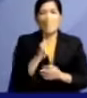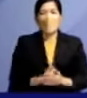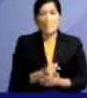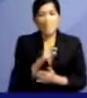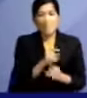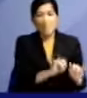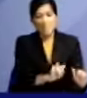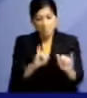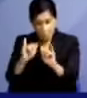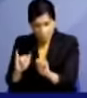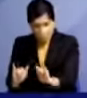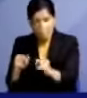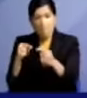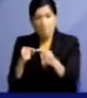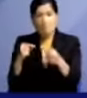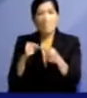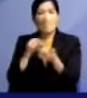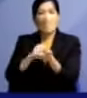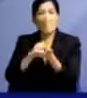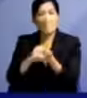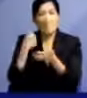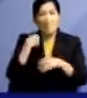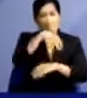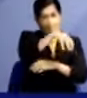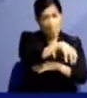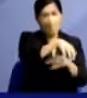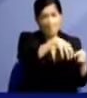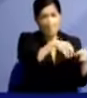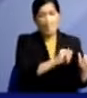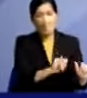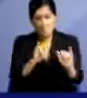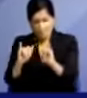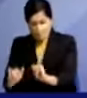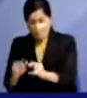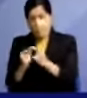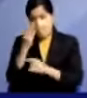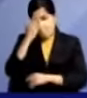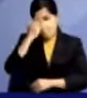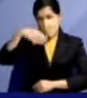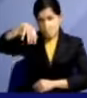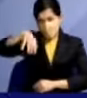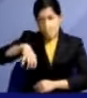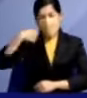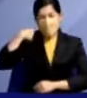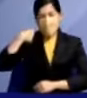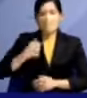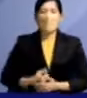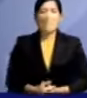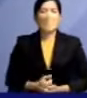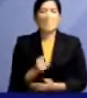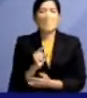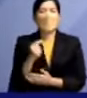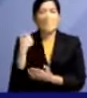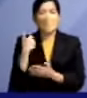ายจุดบริการตรวจโควิด-19 จากอาคารอเนกประสงค์มาที่บริเวณด้านหน้าโรงยิมเนเซียม600ที่นั่งอีกด้วยค่ะ ส่วนใหญ่ก็